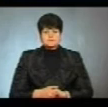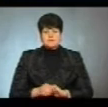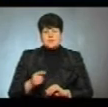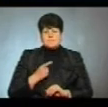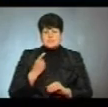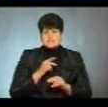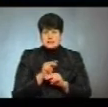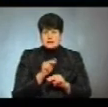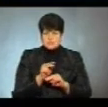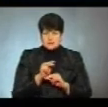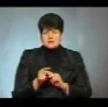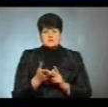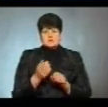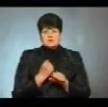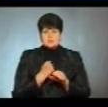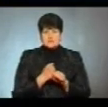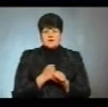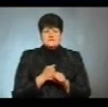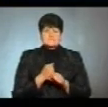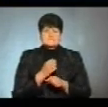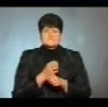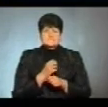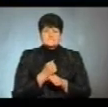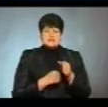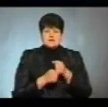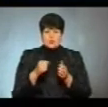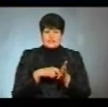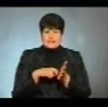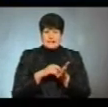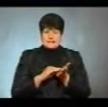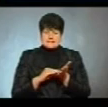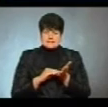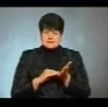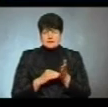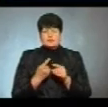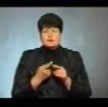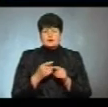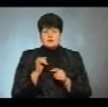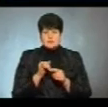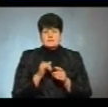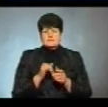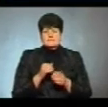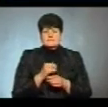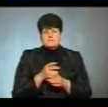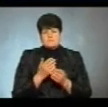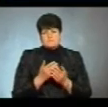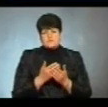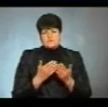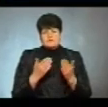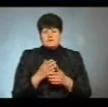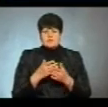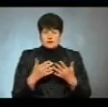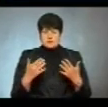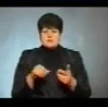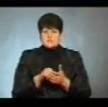Майстер-класи з виготовлення великодніх листівок, елементів святкового декору та розпису писанок і виставку великодніх виробів представили сьогодні